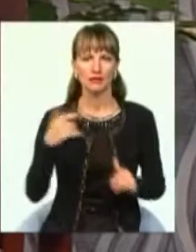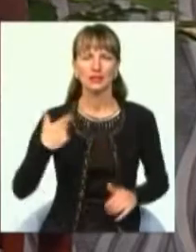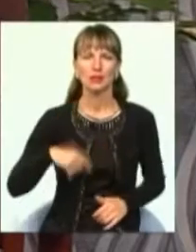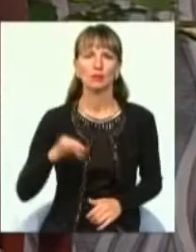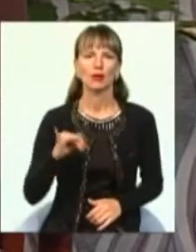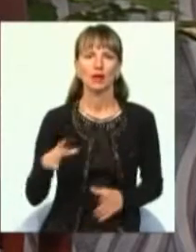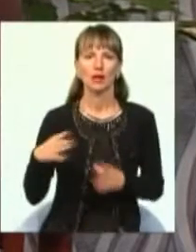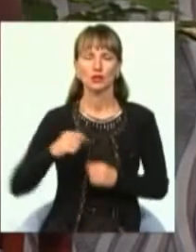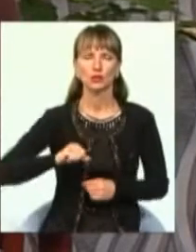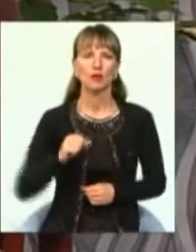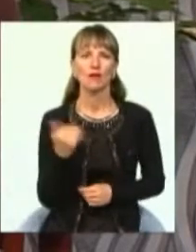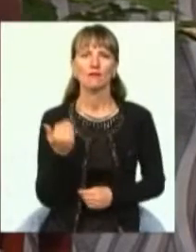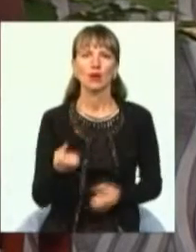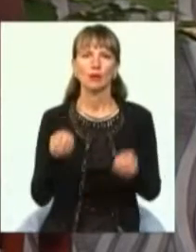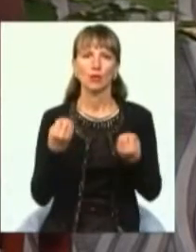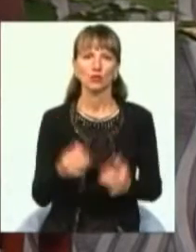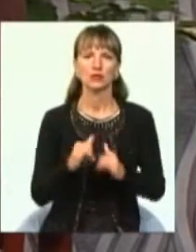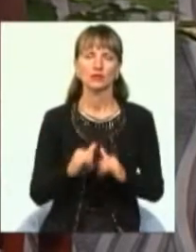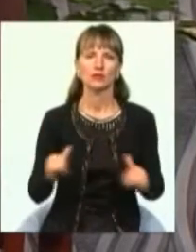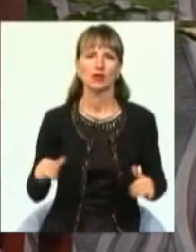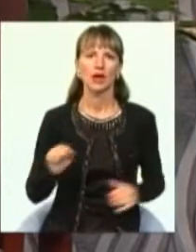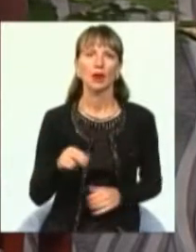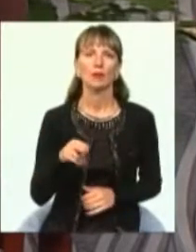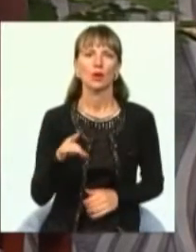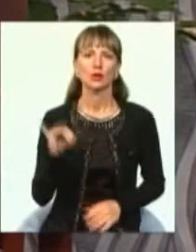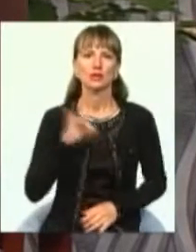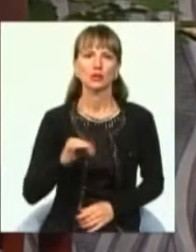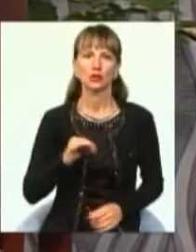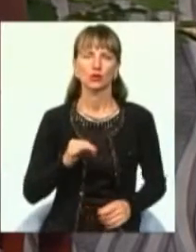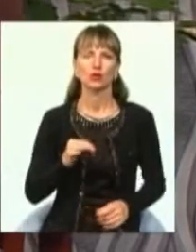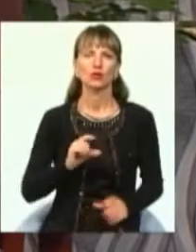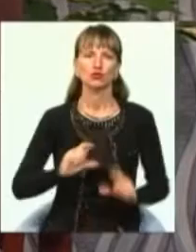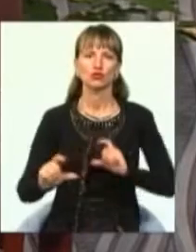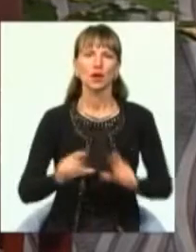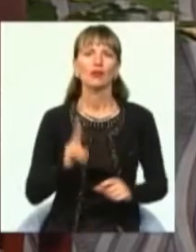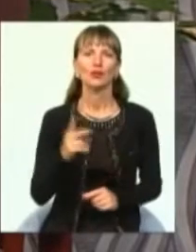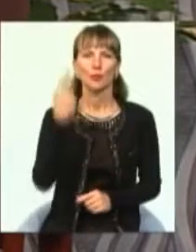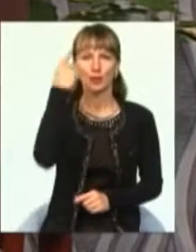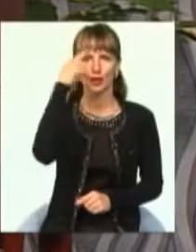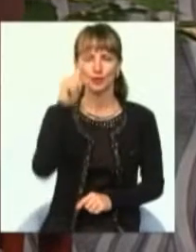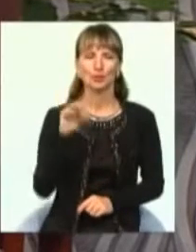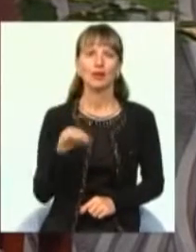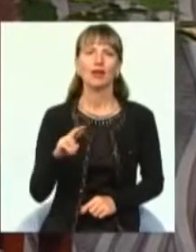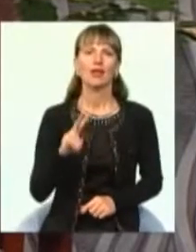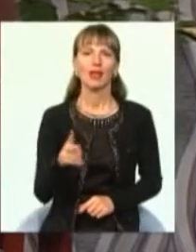разом з другом ви просто розвиваєтесь. Ну, а про історію шахів, хто ж їх насправді придумав,